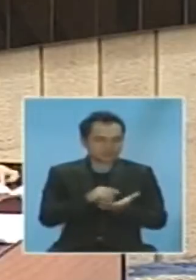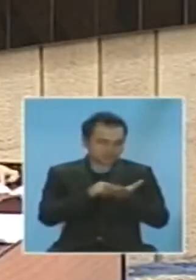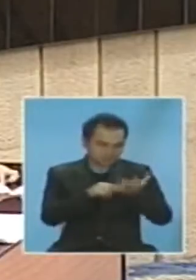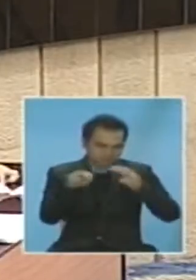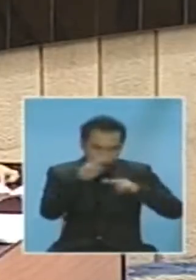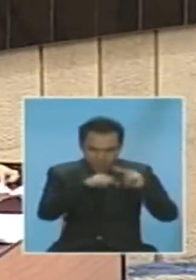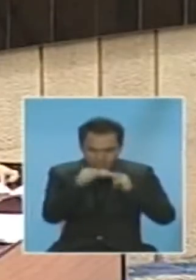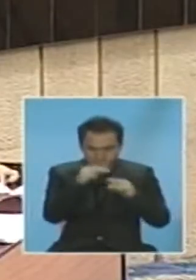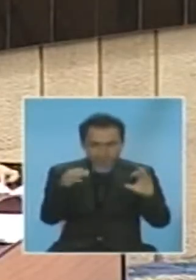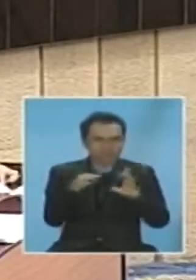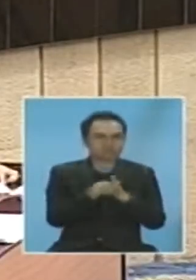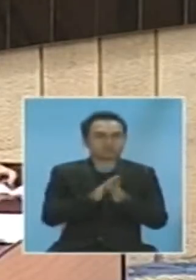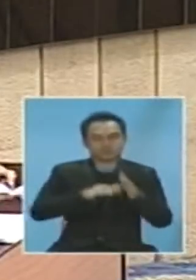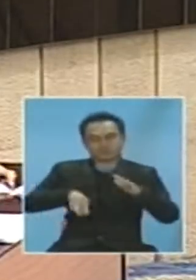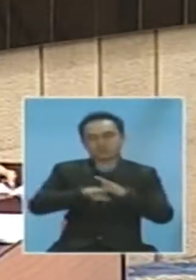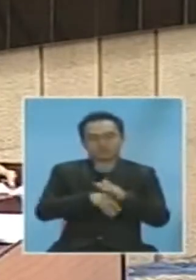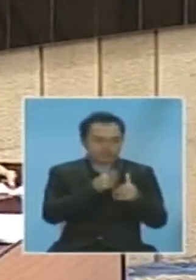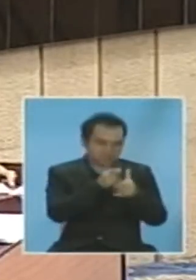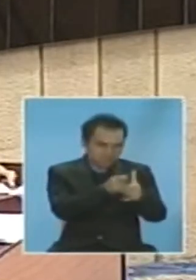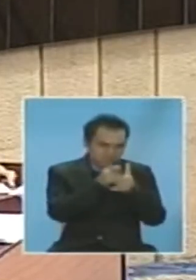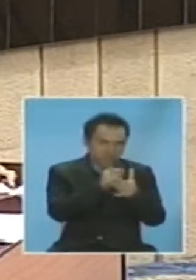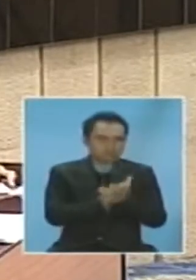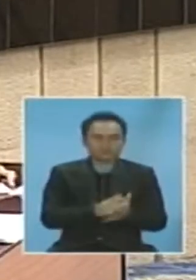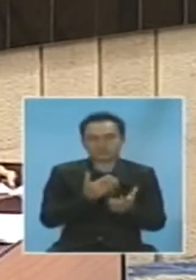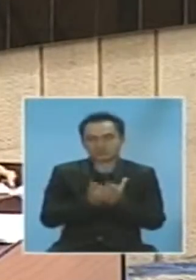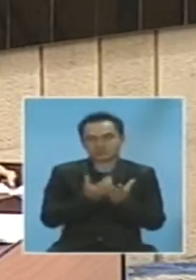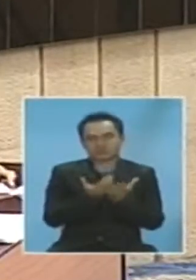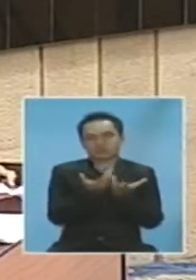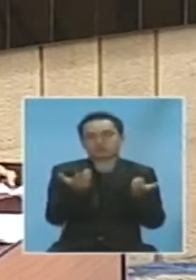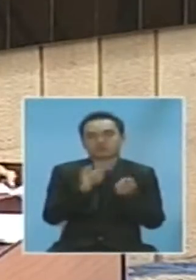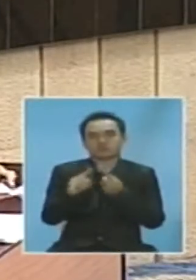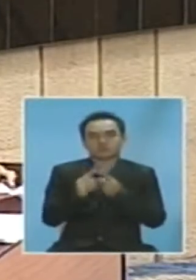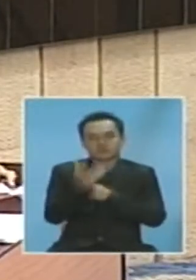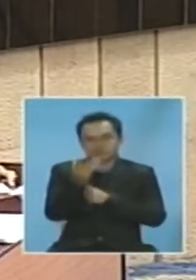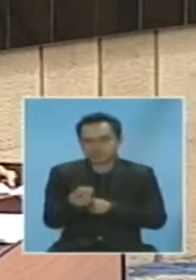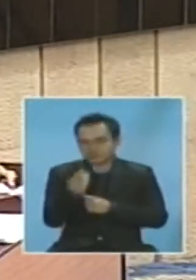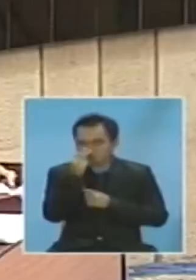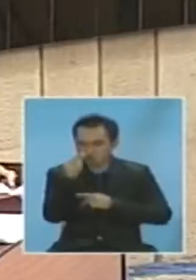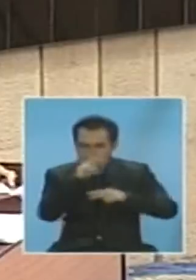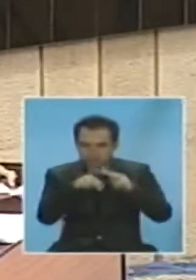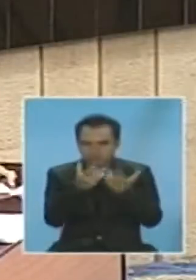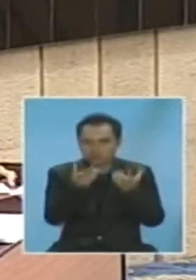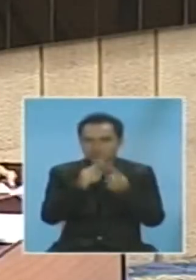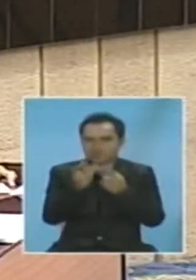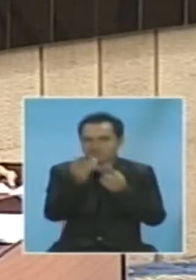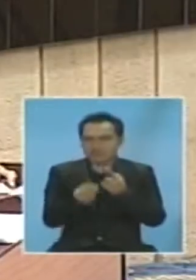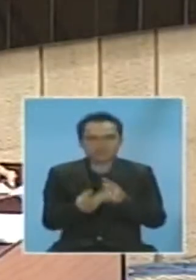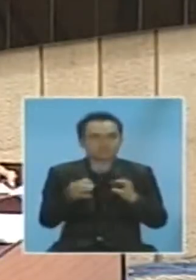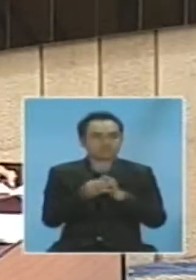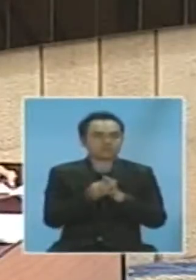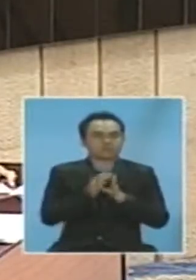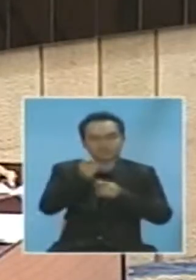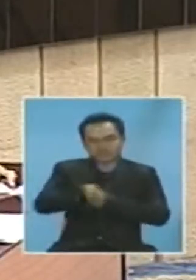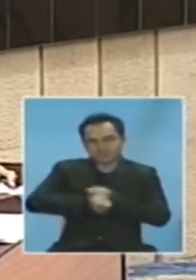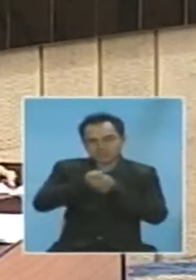เพื่อหักล้างในประเด็นหลักเกณฑ์การตีราคาสินค้าคงเหลือและการคิดค่าเสื่อมของพืชผลการเกษตร